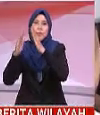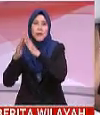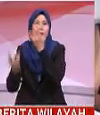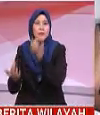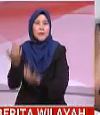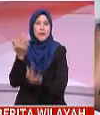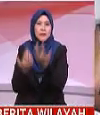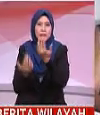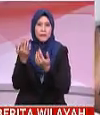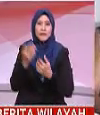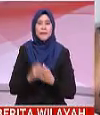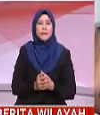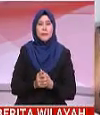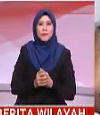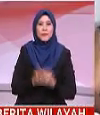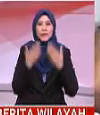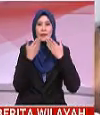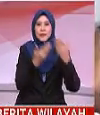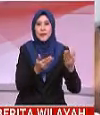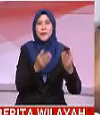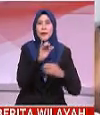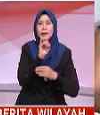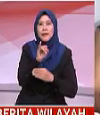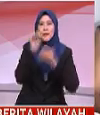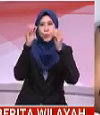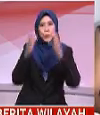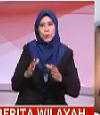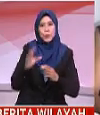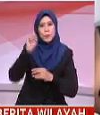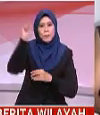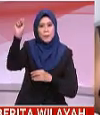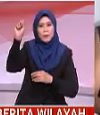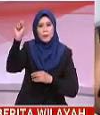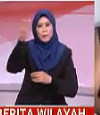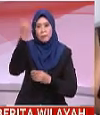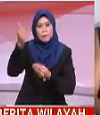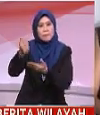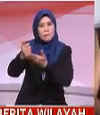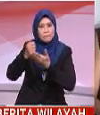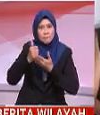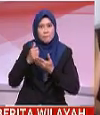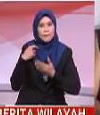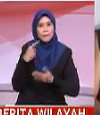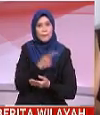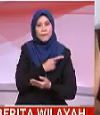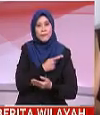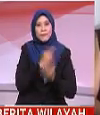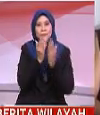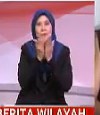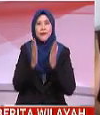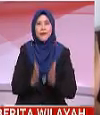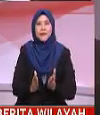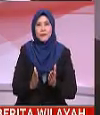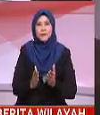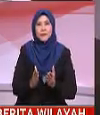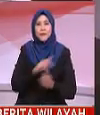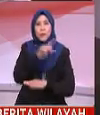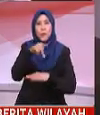Terima kasih kepada AIGURU Sabah kerana memberi bantuan kepada kami, pelajar SMK Pulau